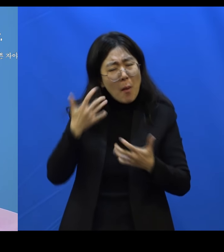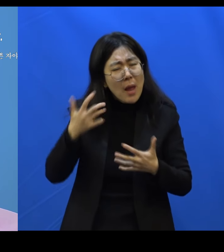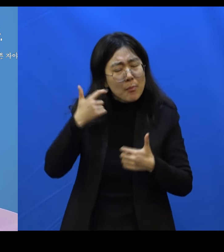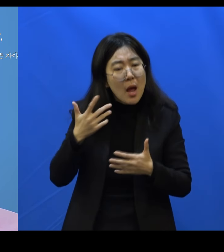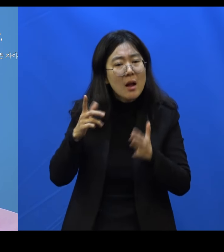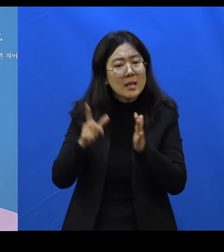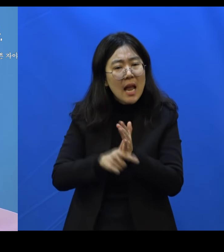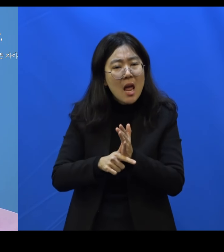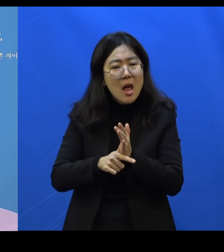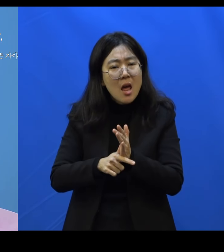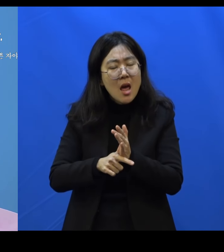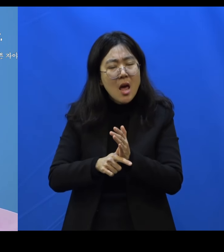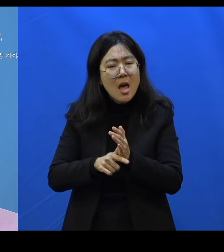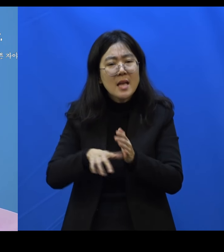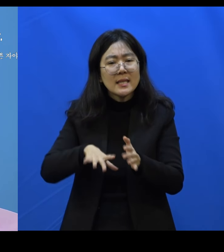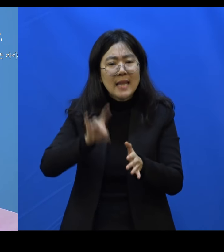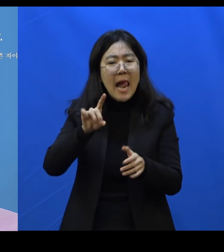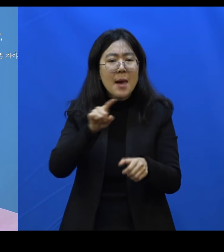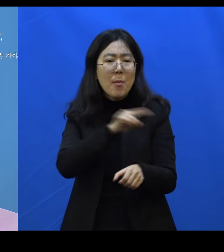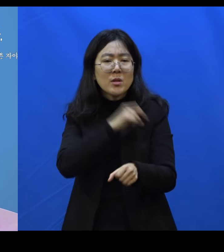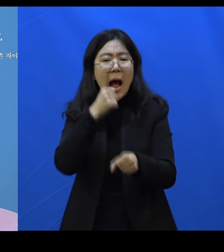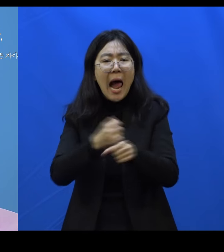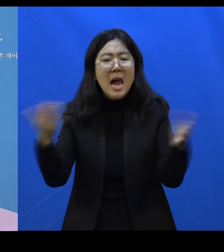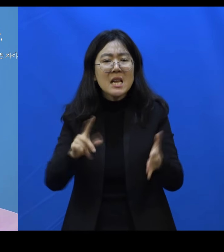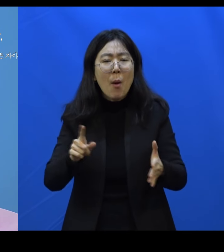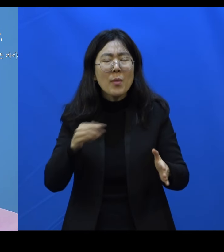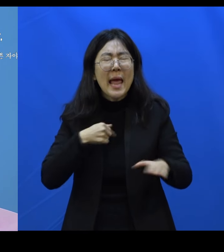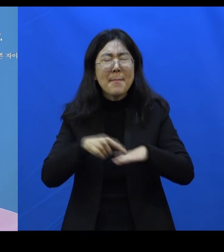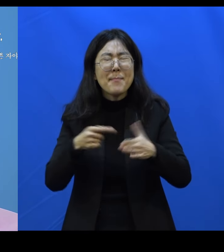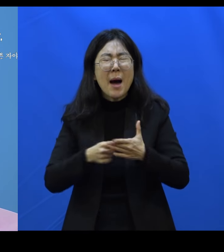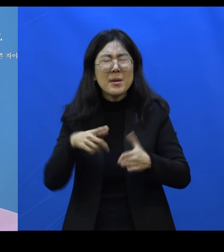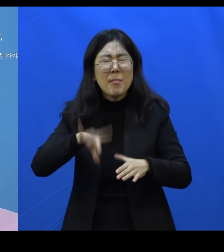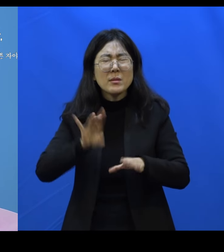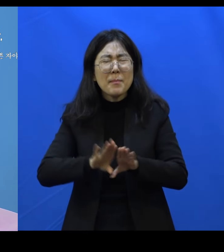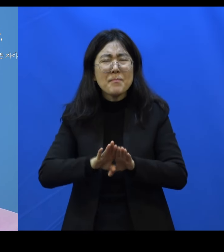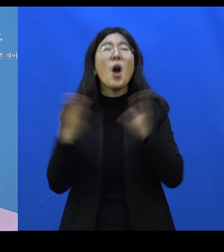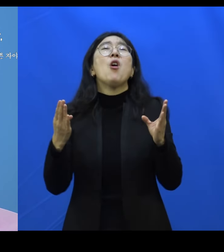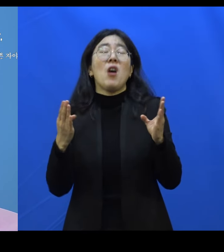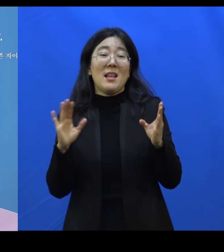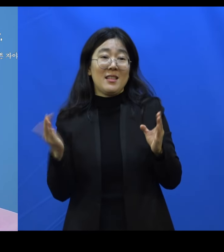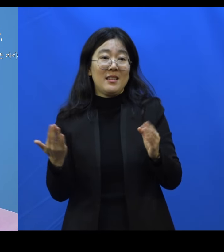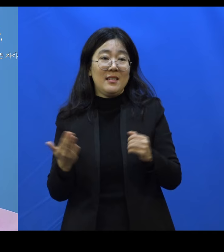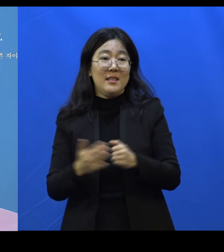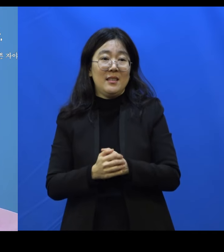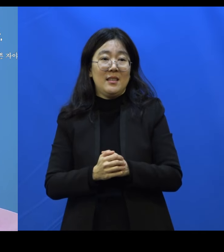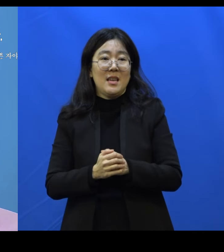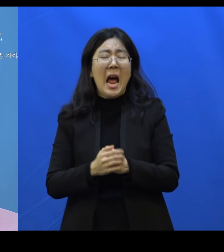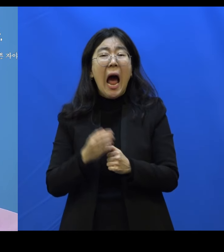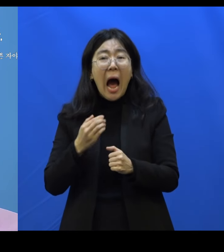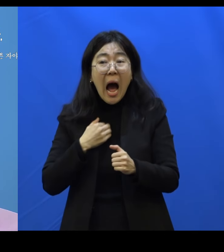우리가 하나님을 원하는 것 이상으로 하나님이 우리를 원하고 계신다는 거예요.